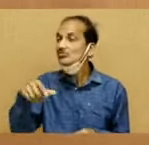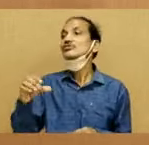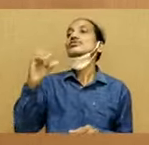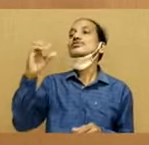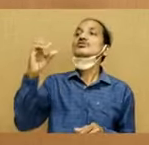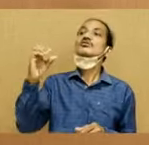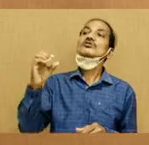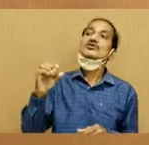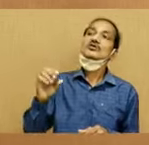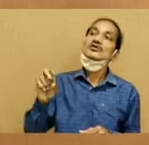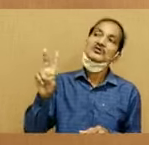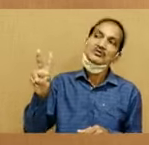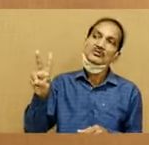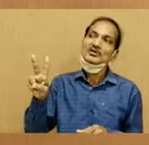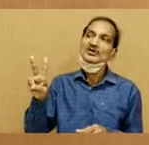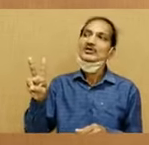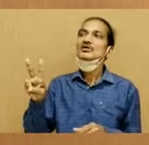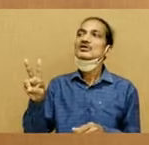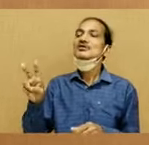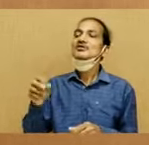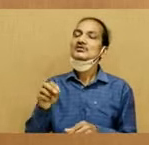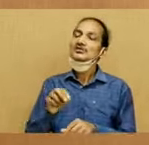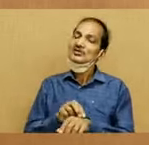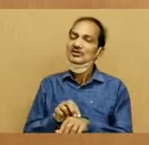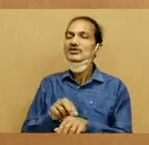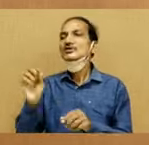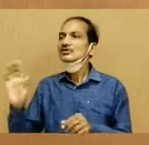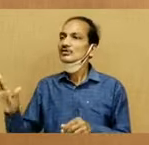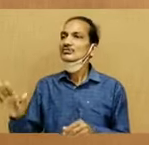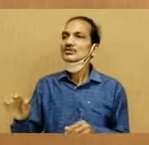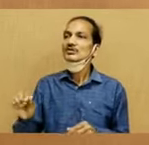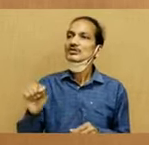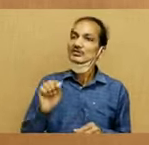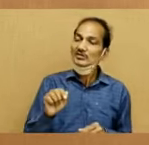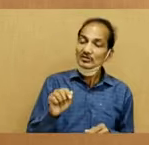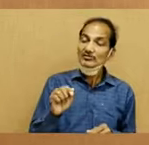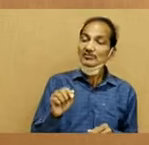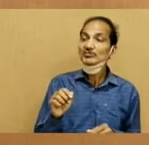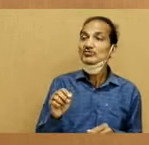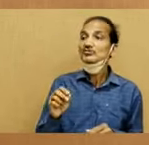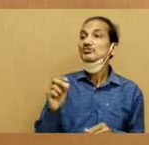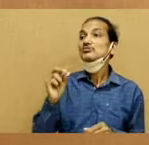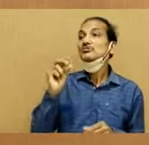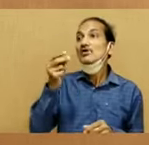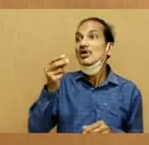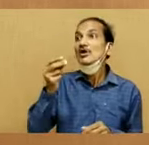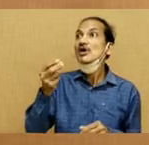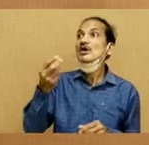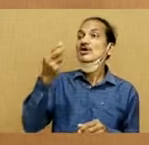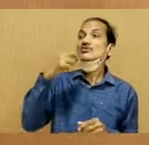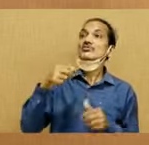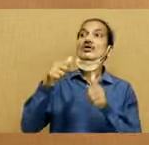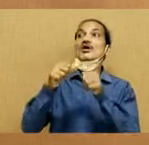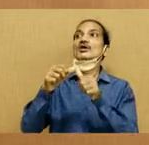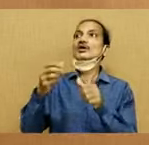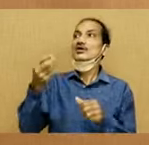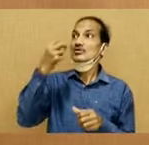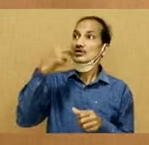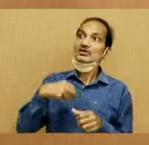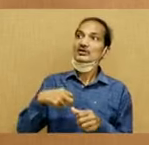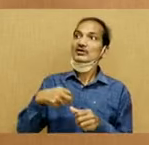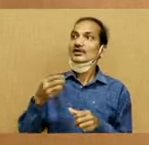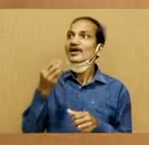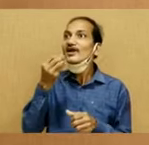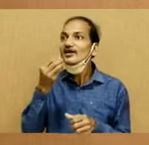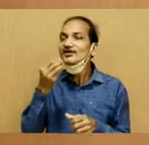କରୋନା ହେବ ନାହିଁ। ଏଇଟା ଗୋଟେ ସମ୍ପୂର୍ଣ୍ଣ ଭାବେ ଭ୍ରାନ୍ତ ଧାରଣା, ତେଣୁ ମନ ଇଚ୍ଛା ସାଙ୍ଗସାଥୀଙ୍କ ପରାମର୍ଶରେ ଆଣ୍ଟିବାୟୋଟିକ୍